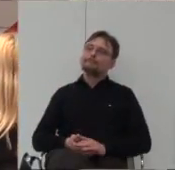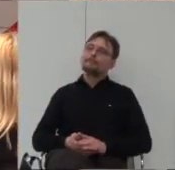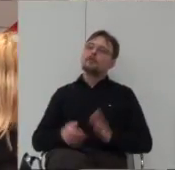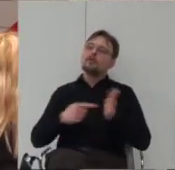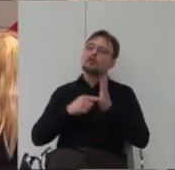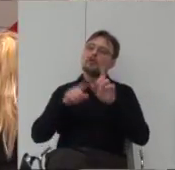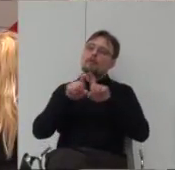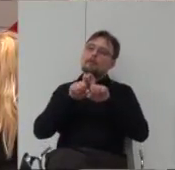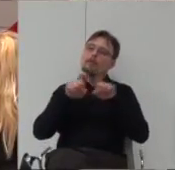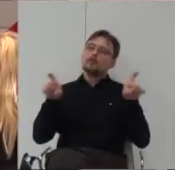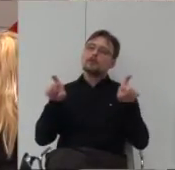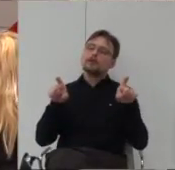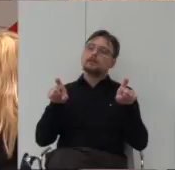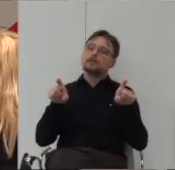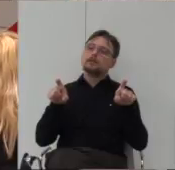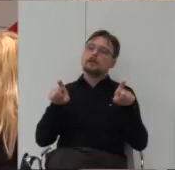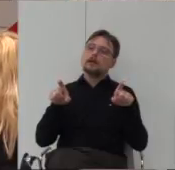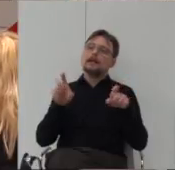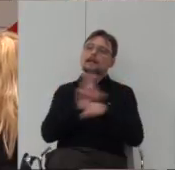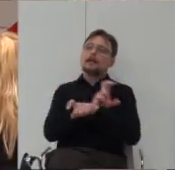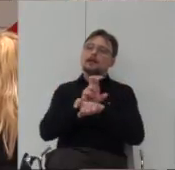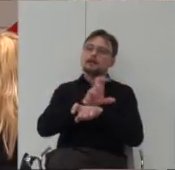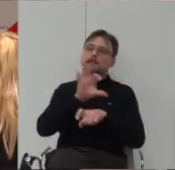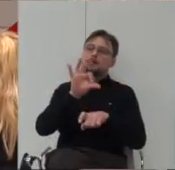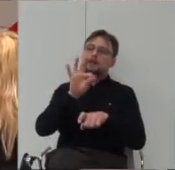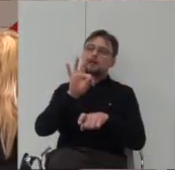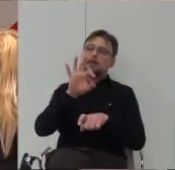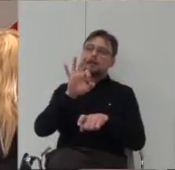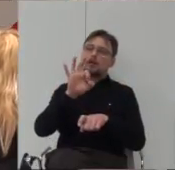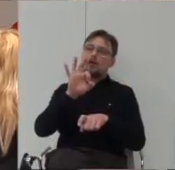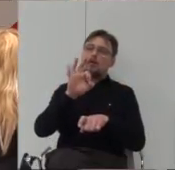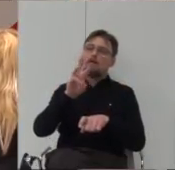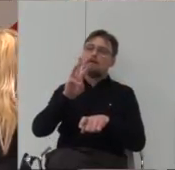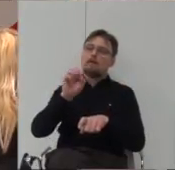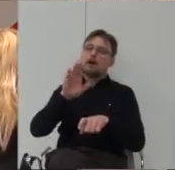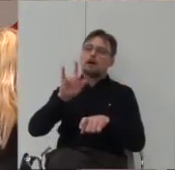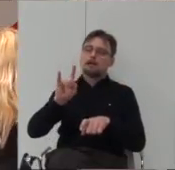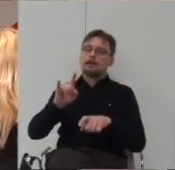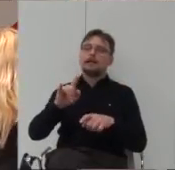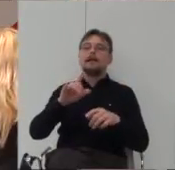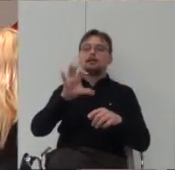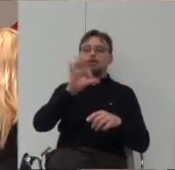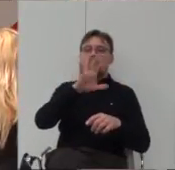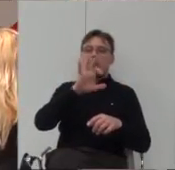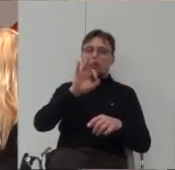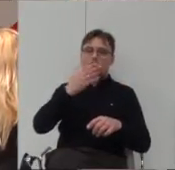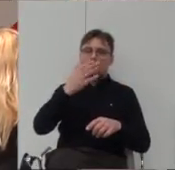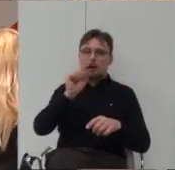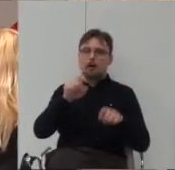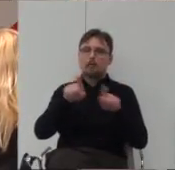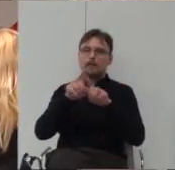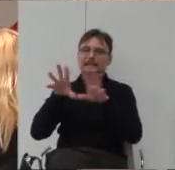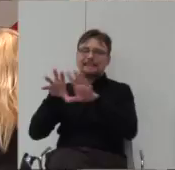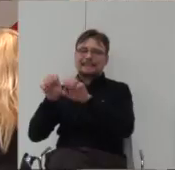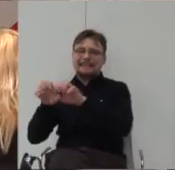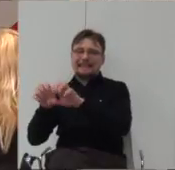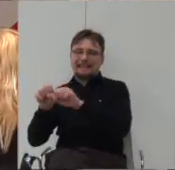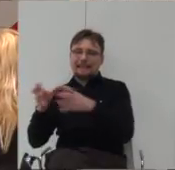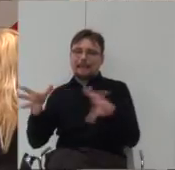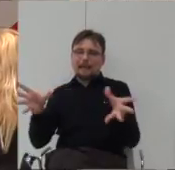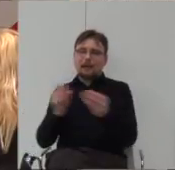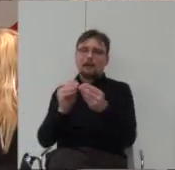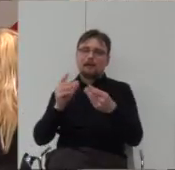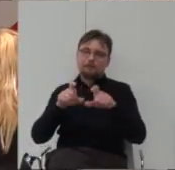budynek w technologii Strobel, czyli słoma i glina, więc to akurat nas konkretnie w tej